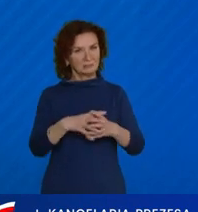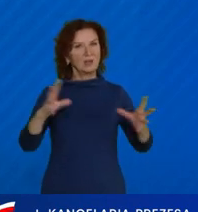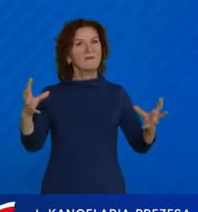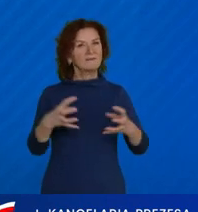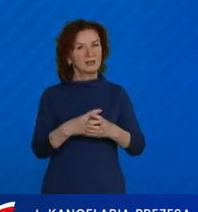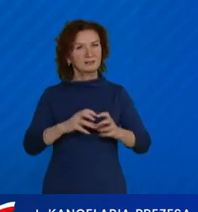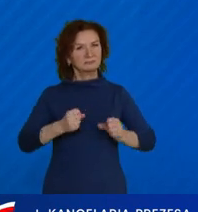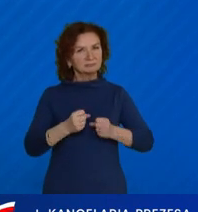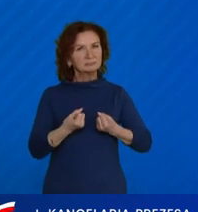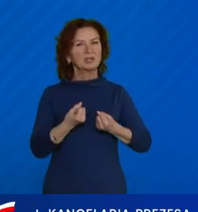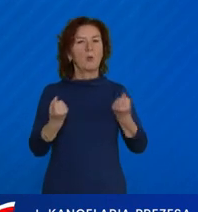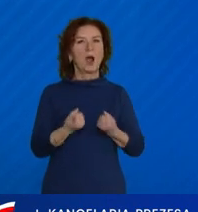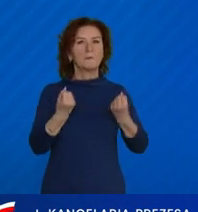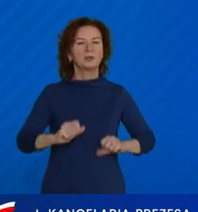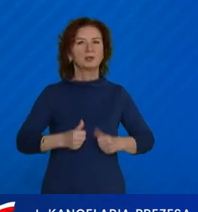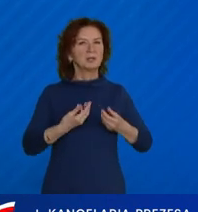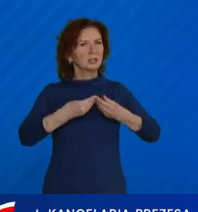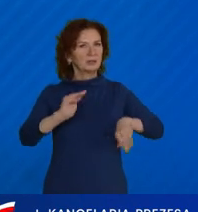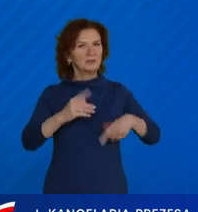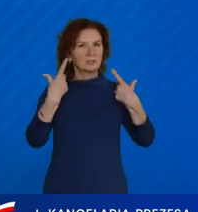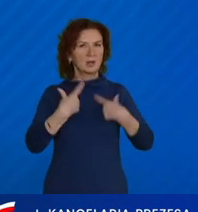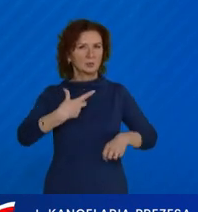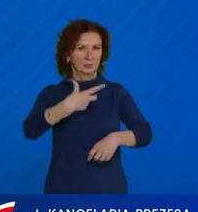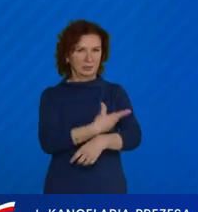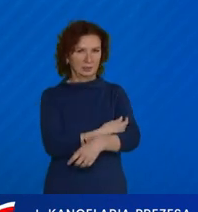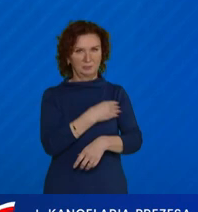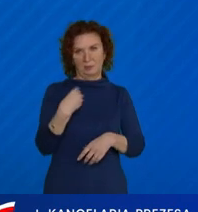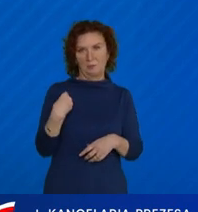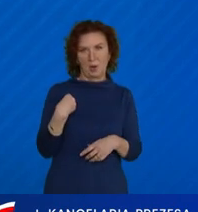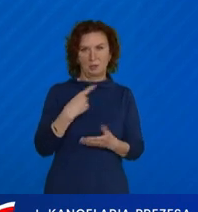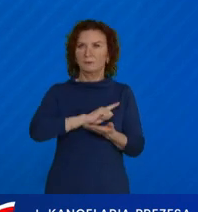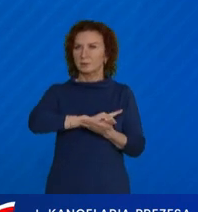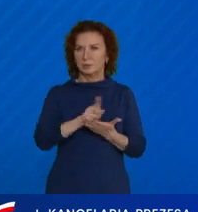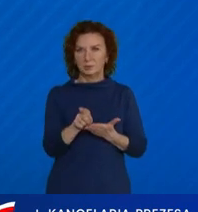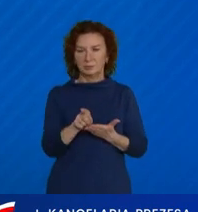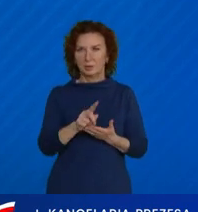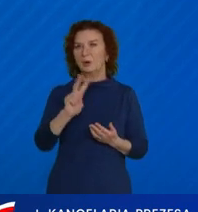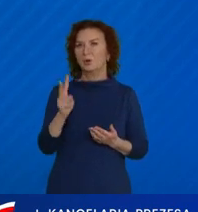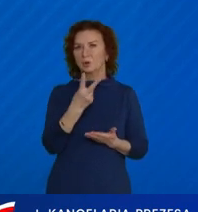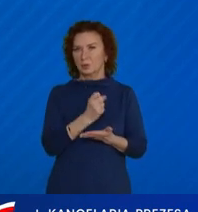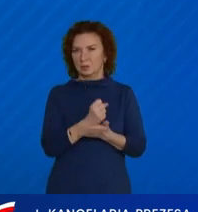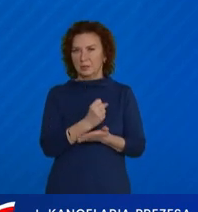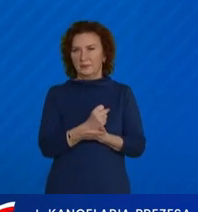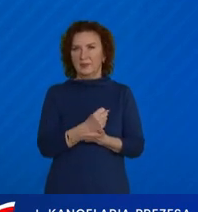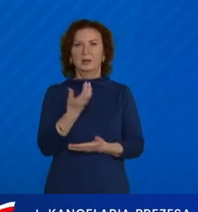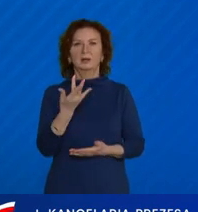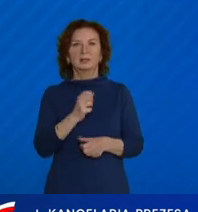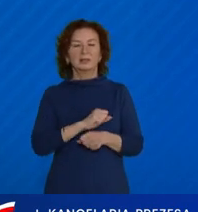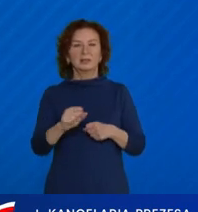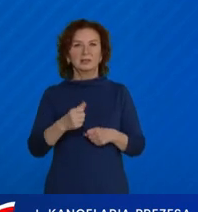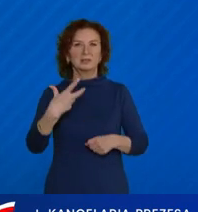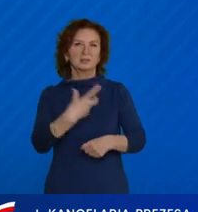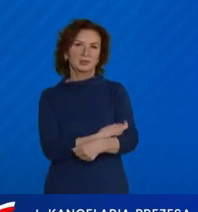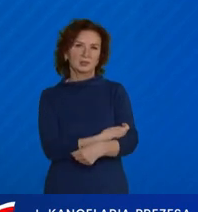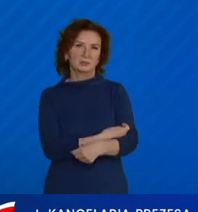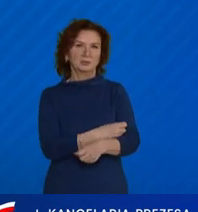wspólnie na rzecz tego, żeby zaszczepić jak najwięcej Polaków, jak najszybciej. Po drugie, ile jest szczepionek, no